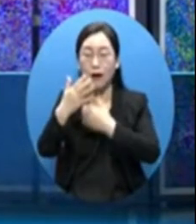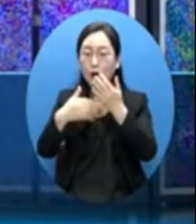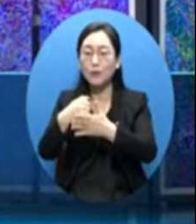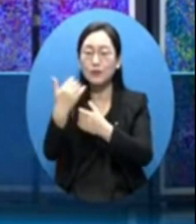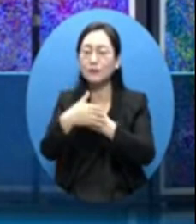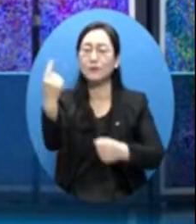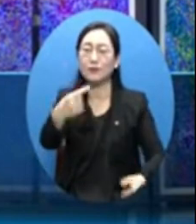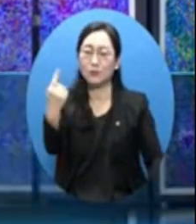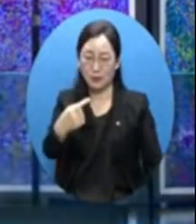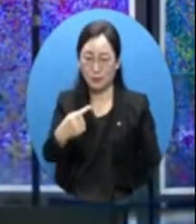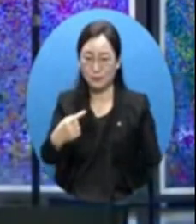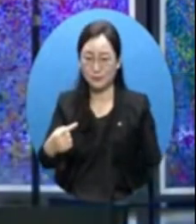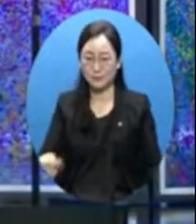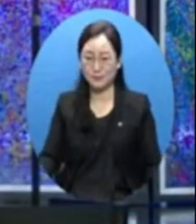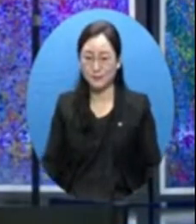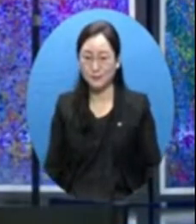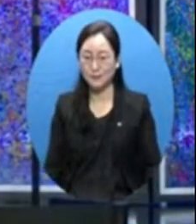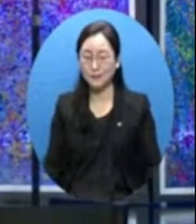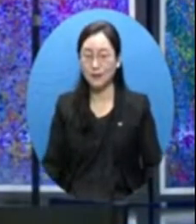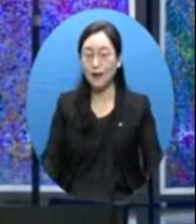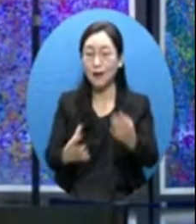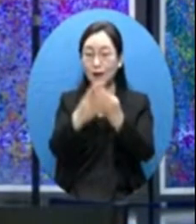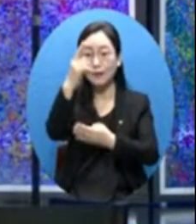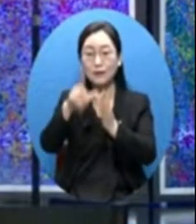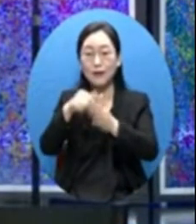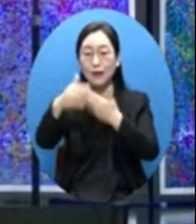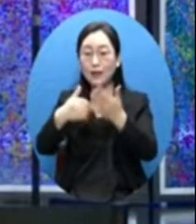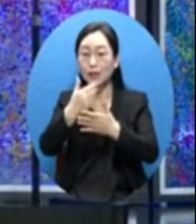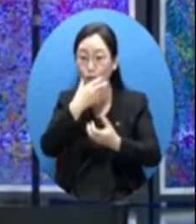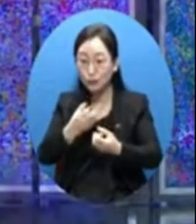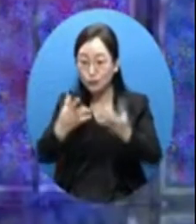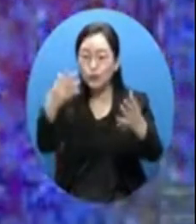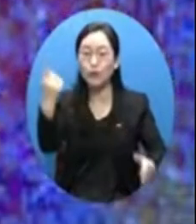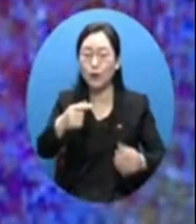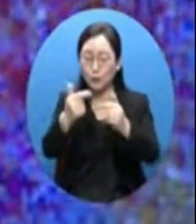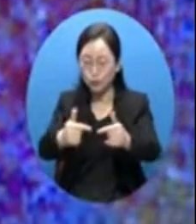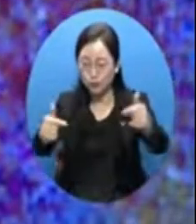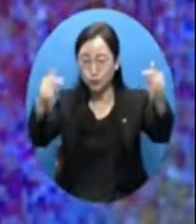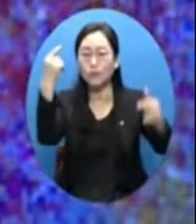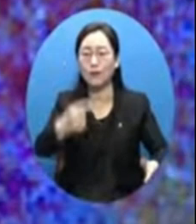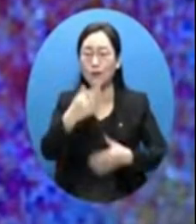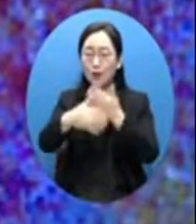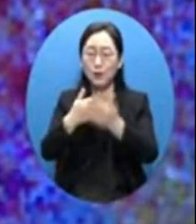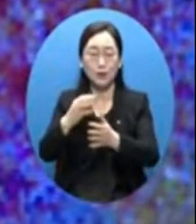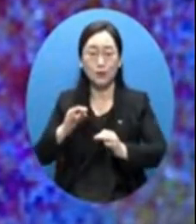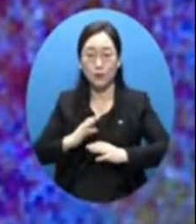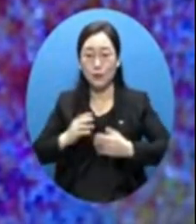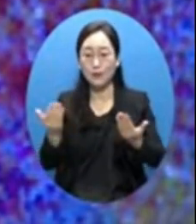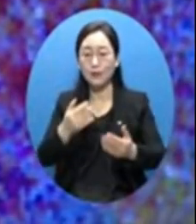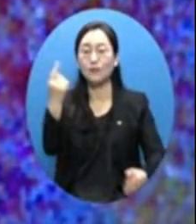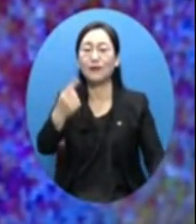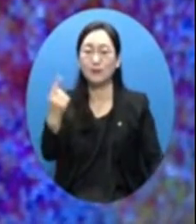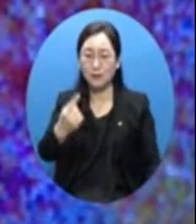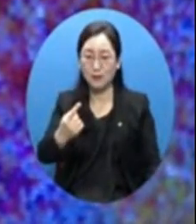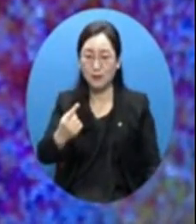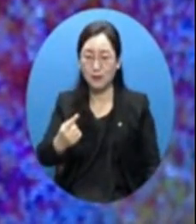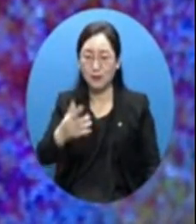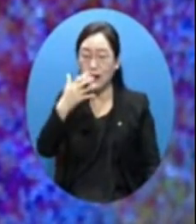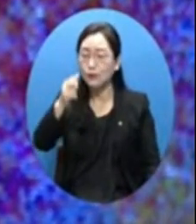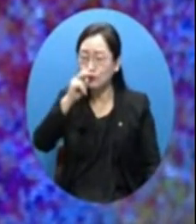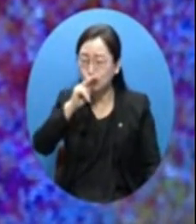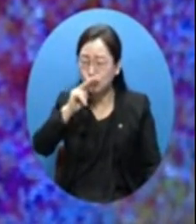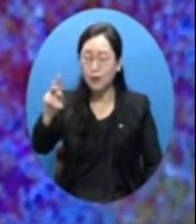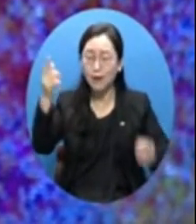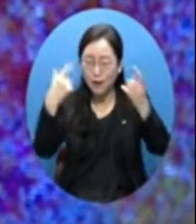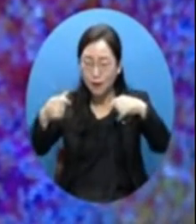임하게 되는 것입니다. 하나가 될 때 하나님의 축복이 임하고 부흥이 임하고 하나님의 놀라운 역사가 나타나게 되는 것입니다. 주여 우리가